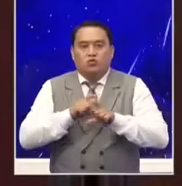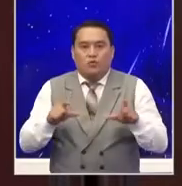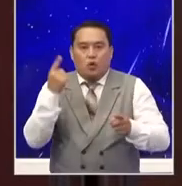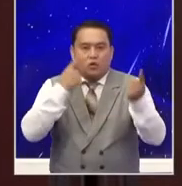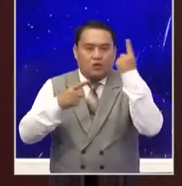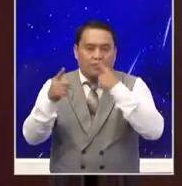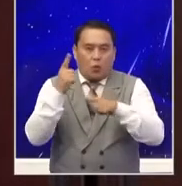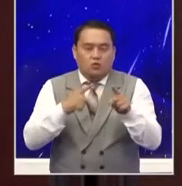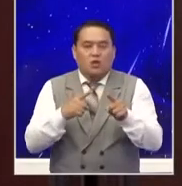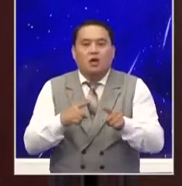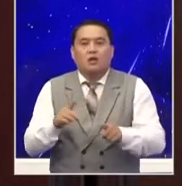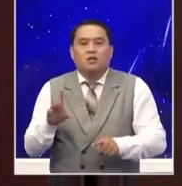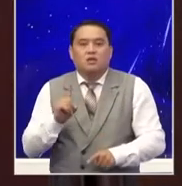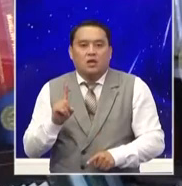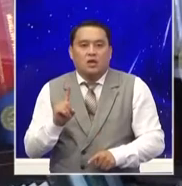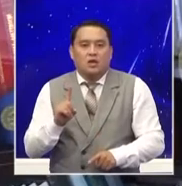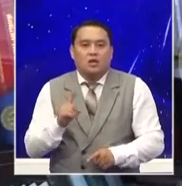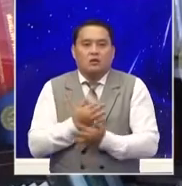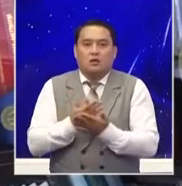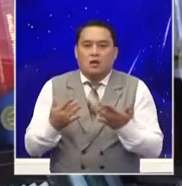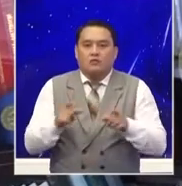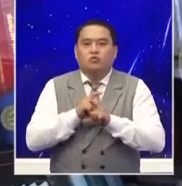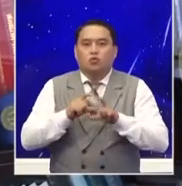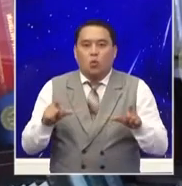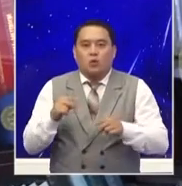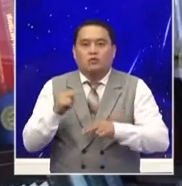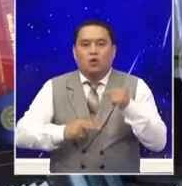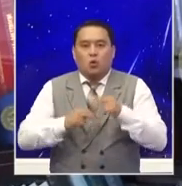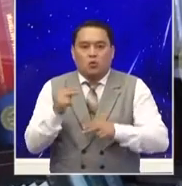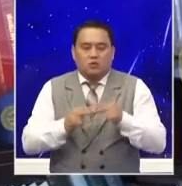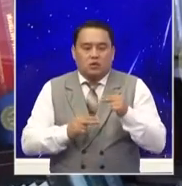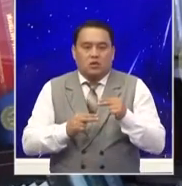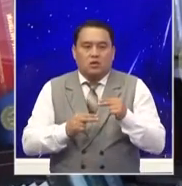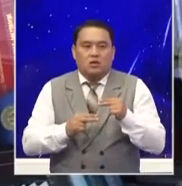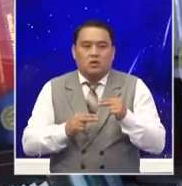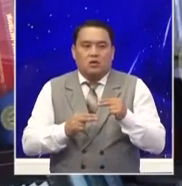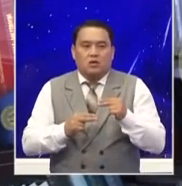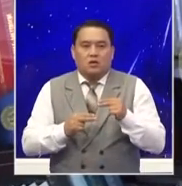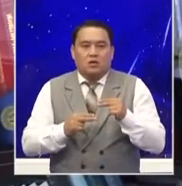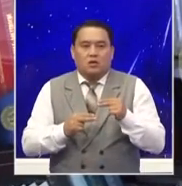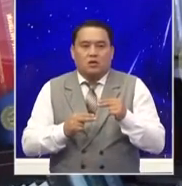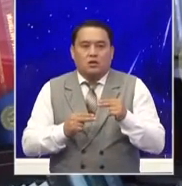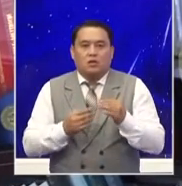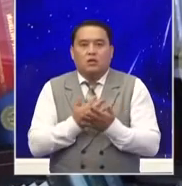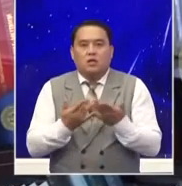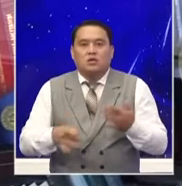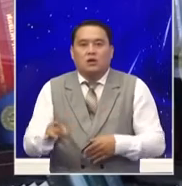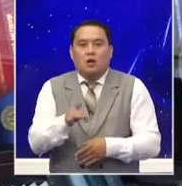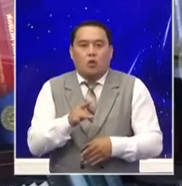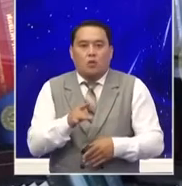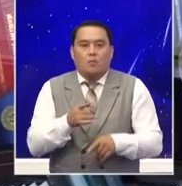творчества, комплекс открывается, некоторые школы достраиваются в нескольких районах.